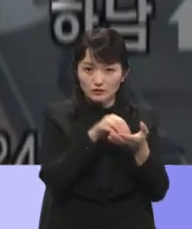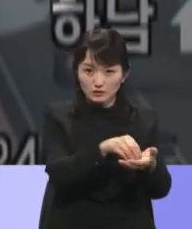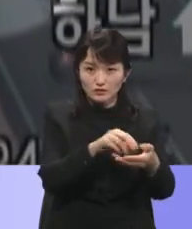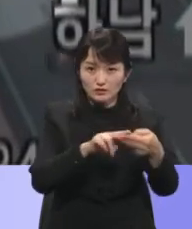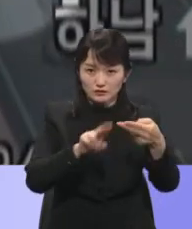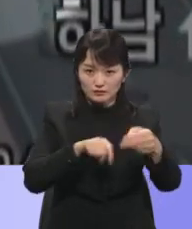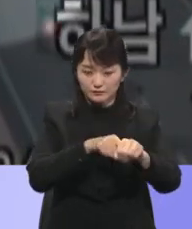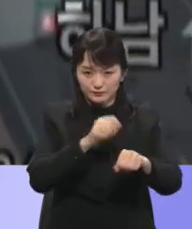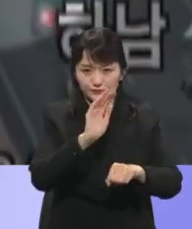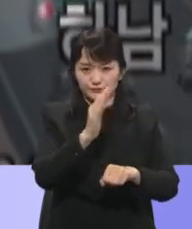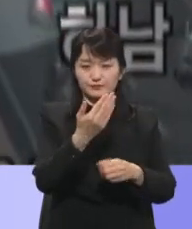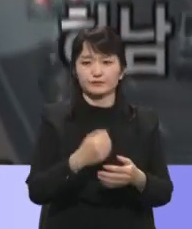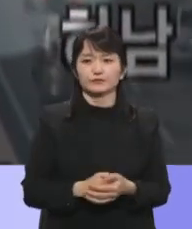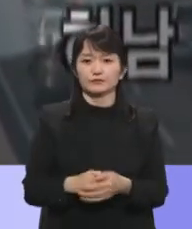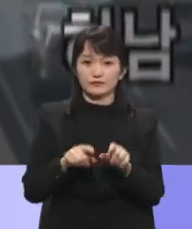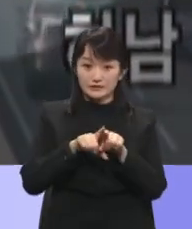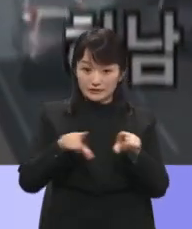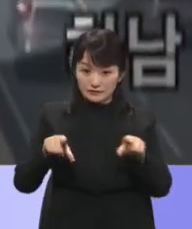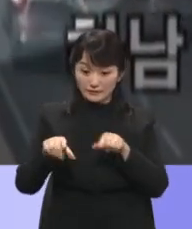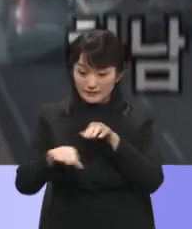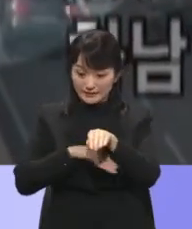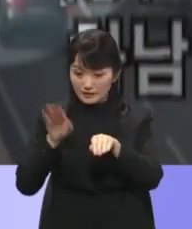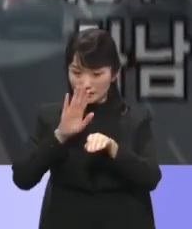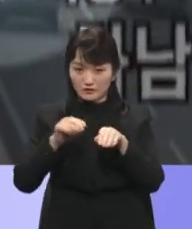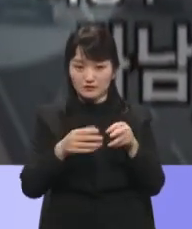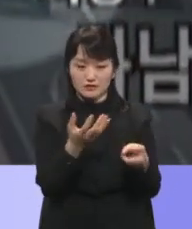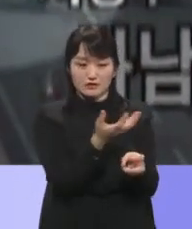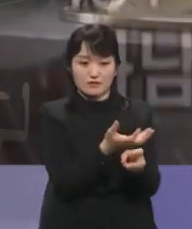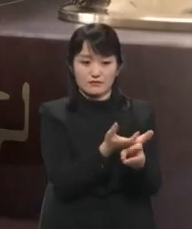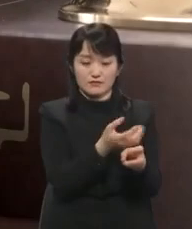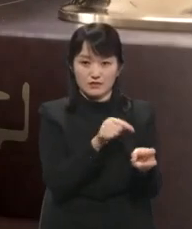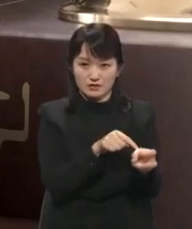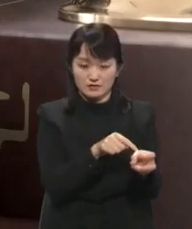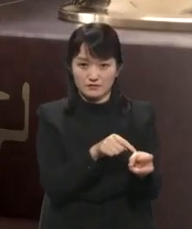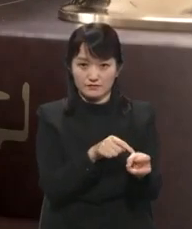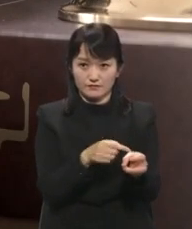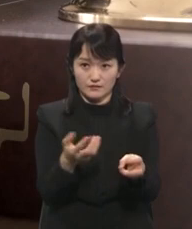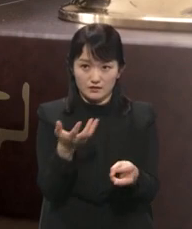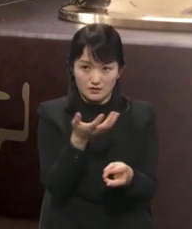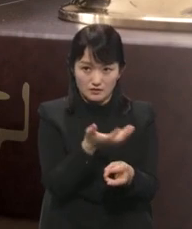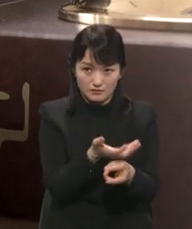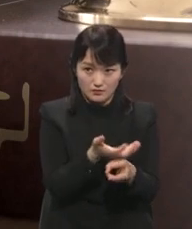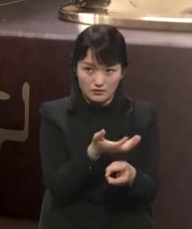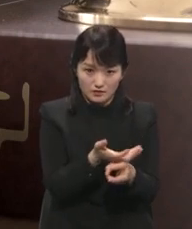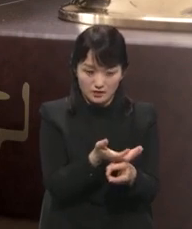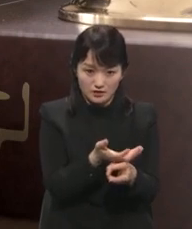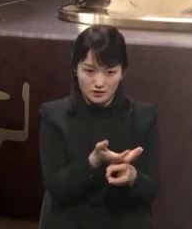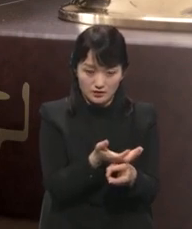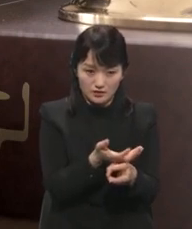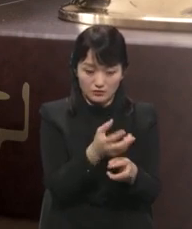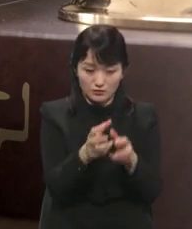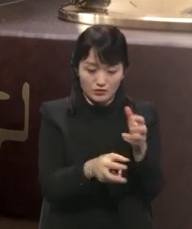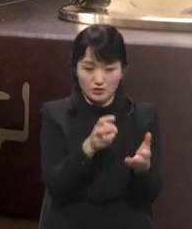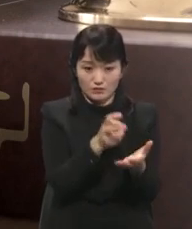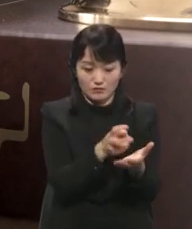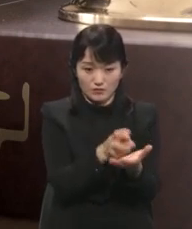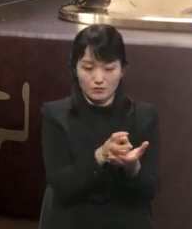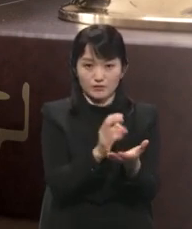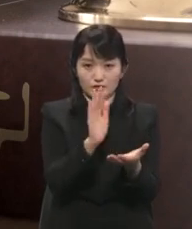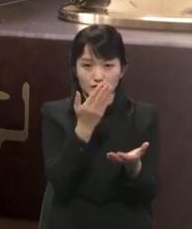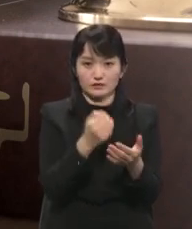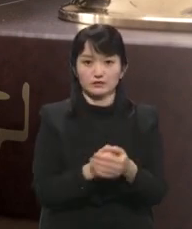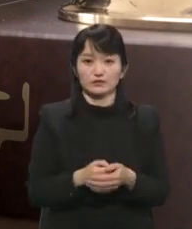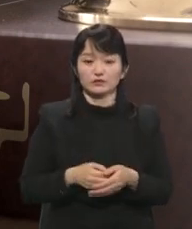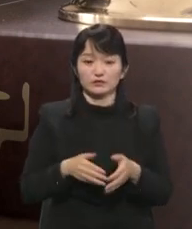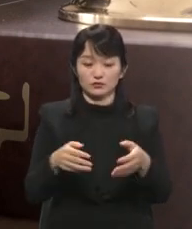대상이고 특히나 일반 차량이 아니라 화물차의 경우에는 화물자동차 운송 사업법이 적용됩니다이 법은 교통 사고 처리